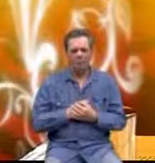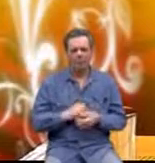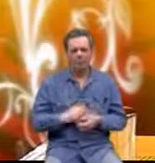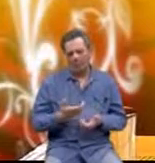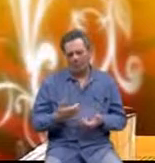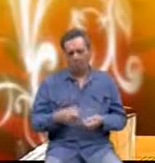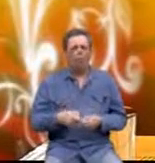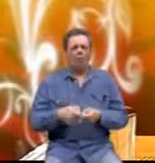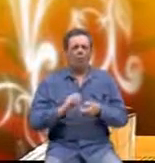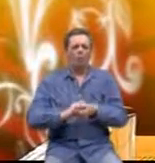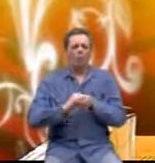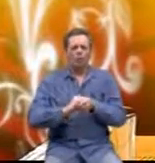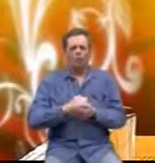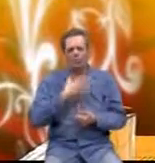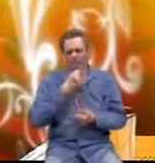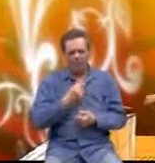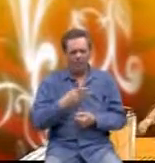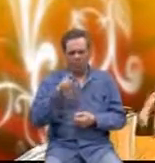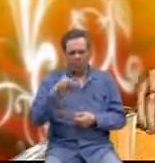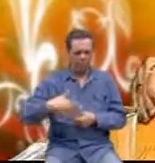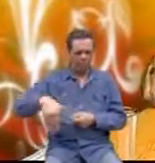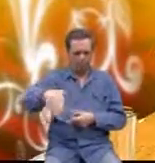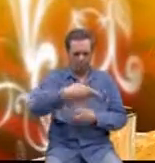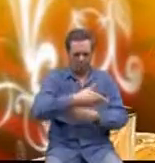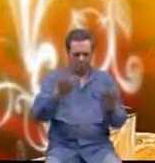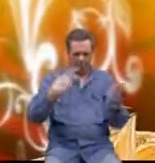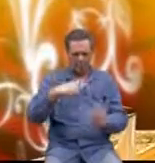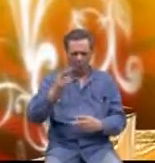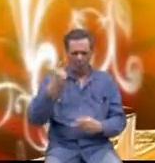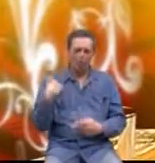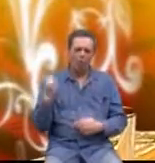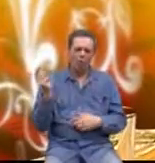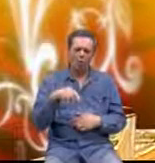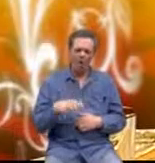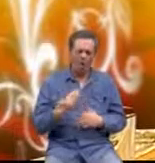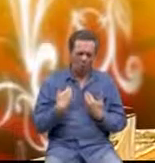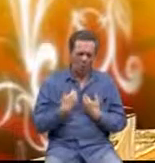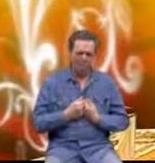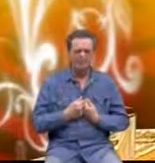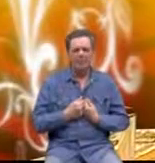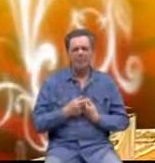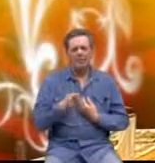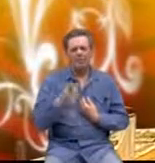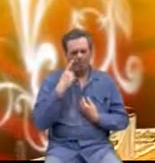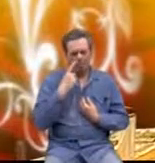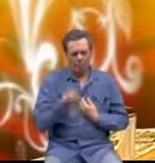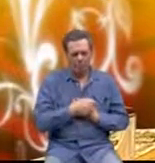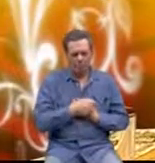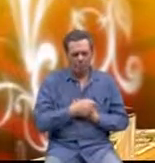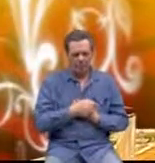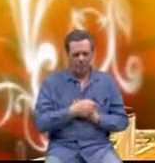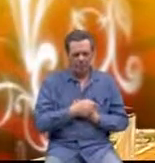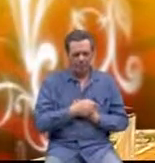prekrasno. Svih vas, dragi gledatelji, pozivam. Vi koji dolazite kod nas, svakako ćete pogledati. Mogu ja uzeti